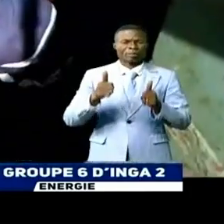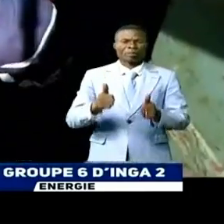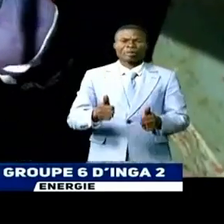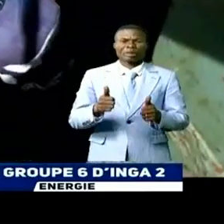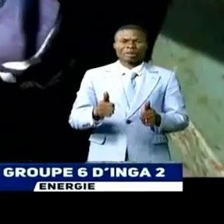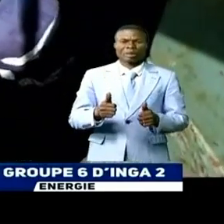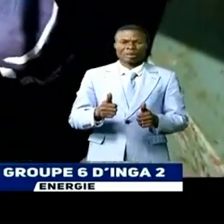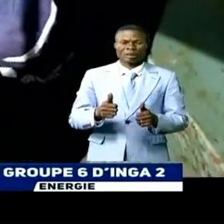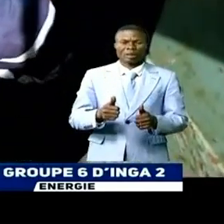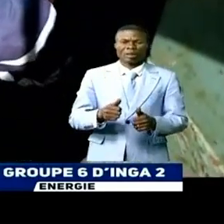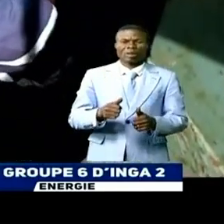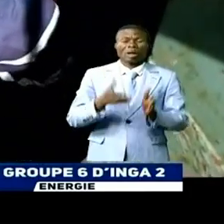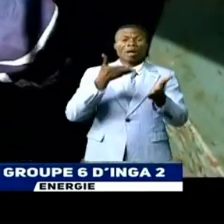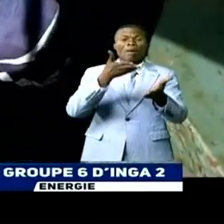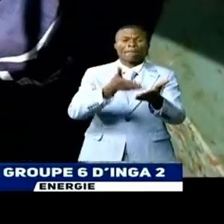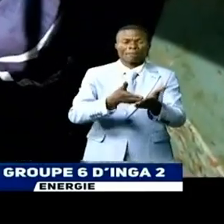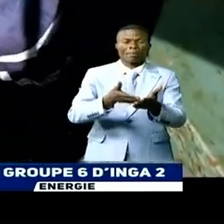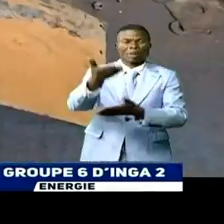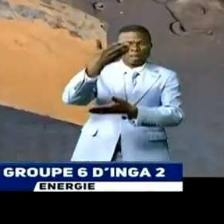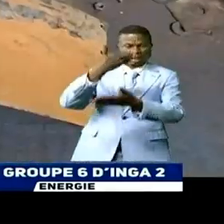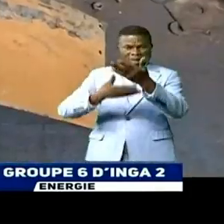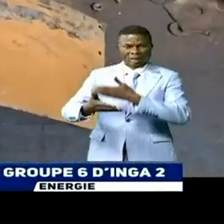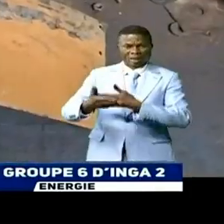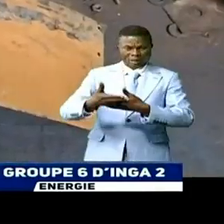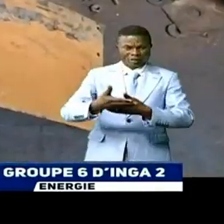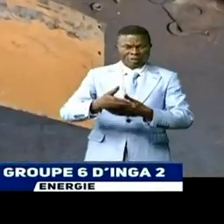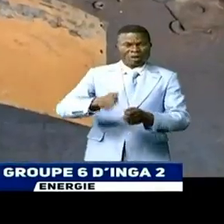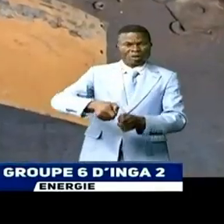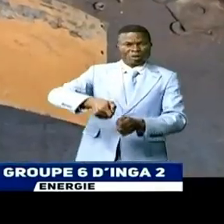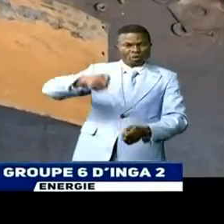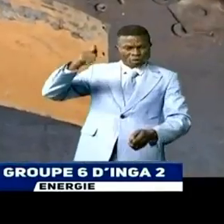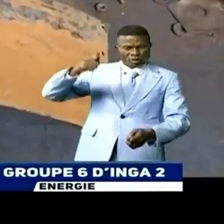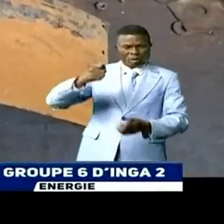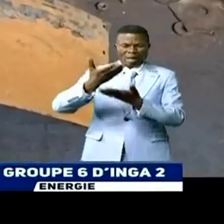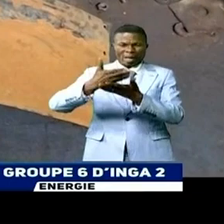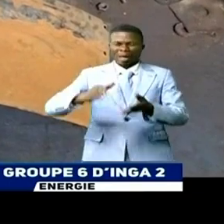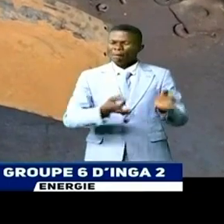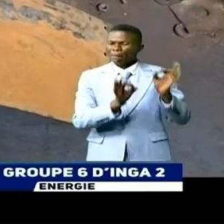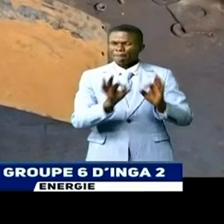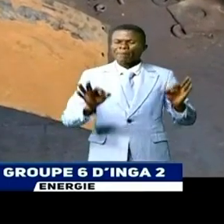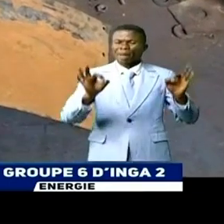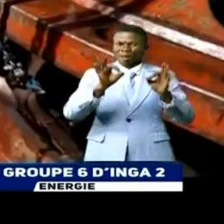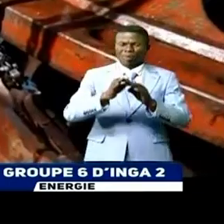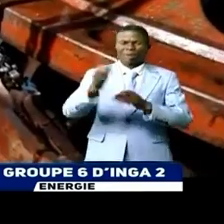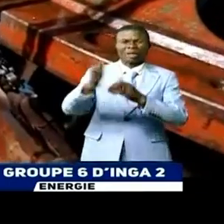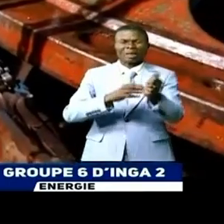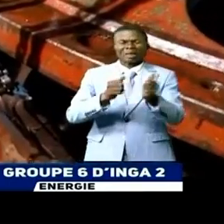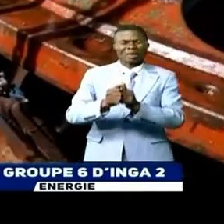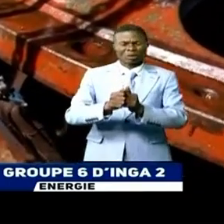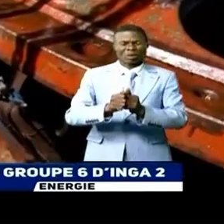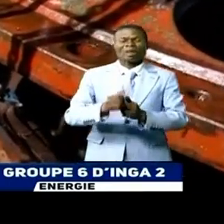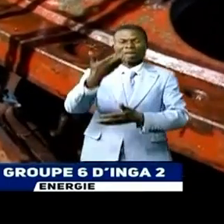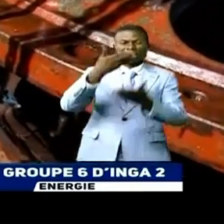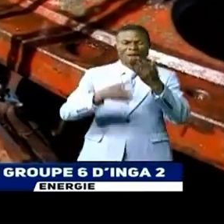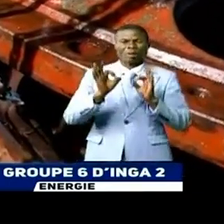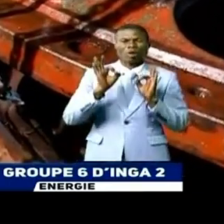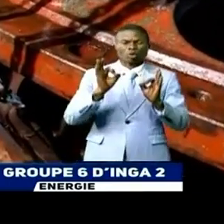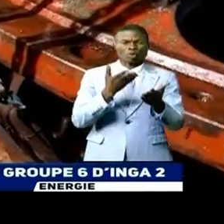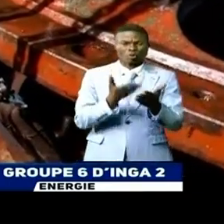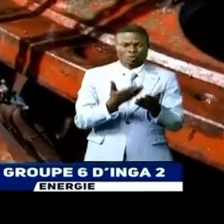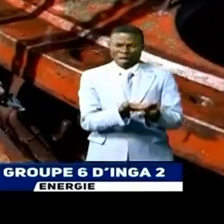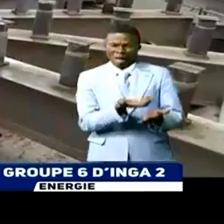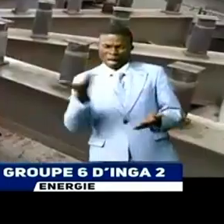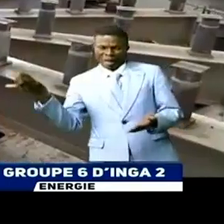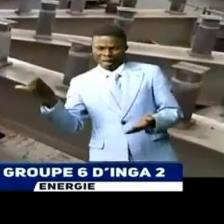on en veut pour preuve les remplacements des flexibles une pièce maîtresse usées et tant d'autres doivent être retirées du